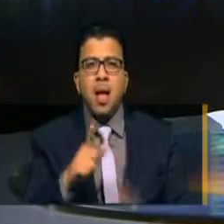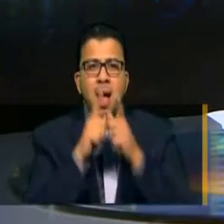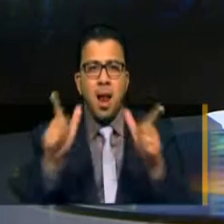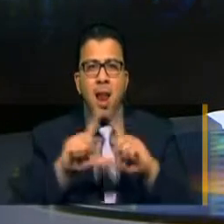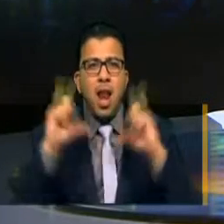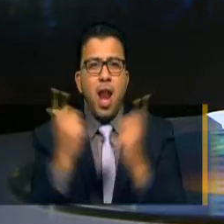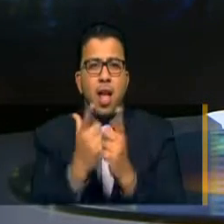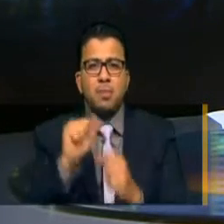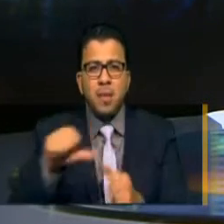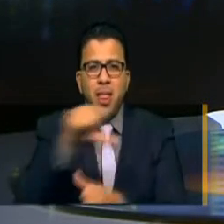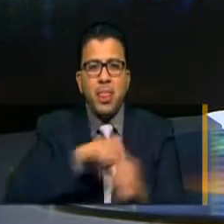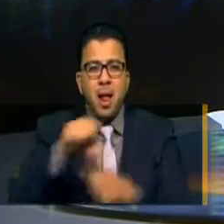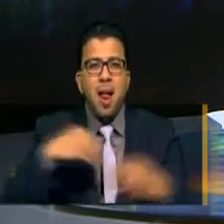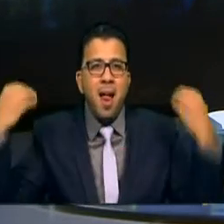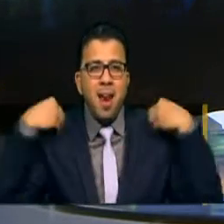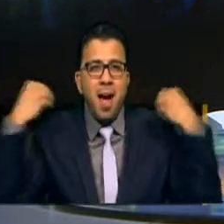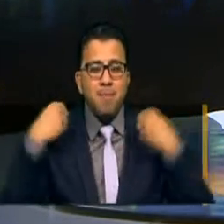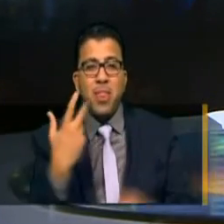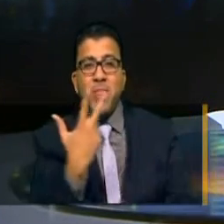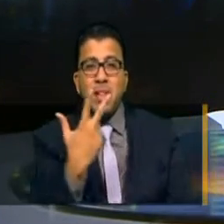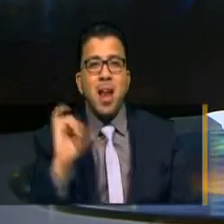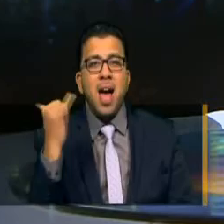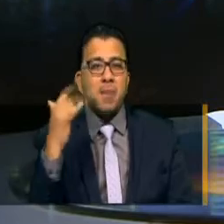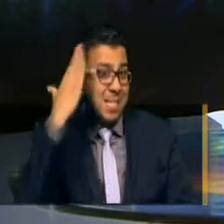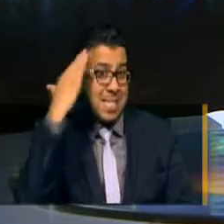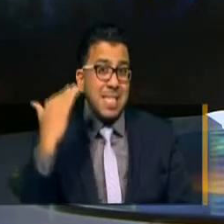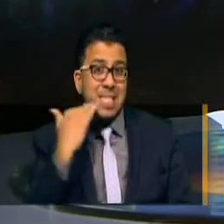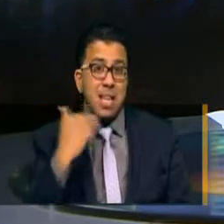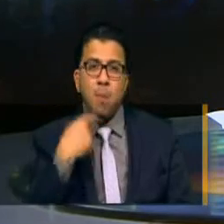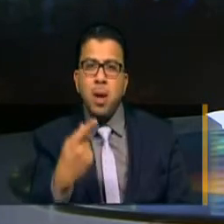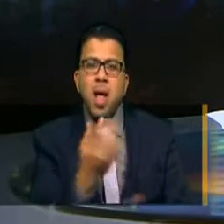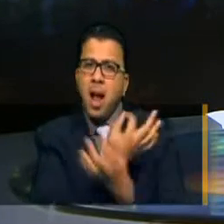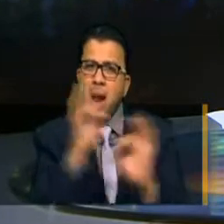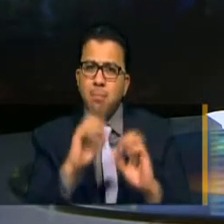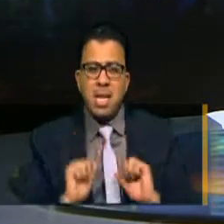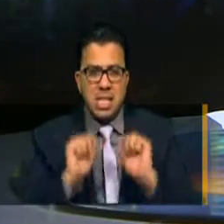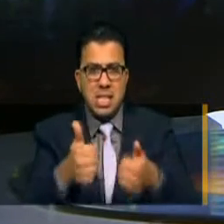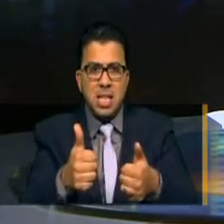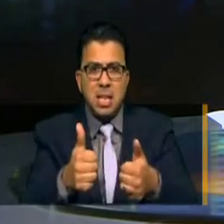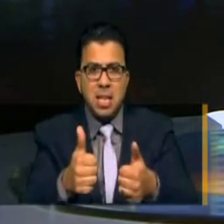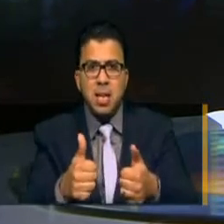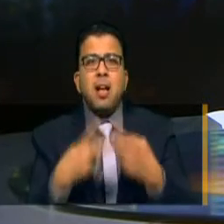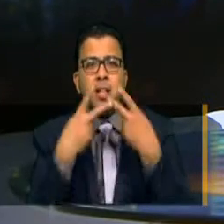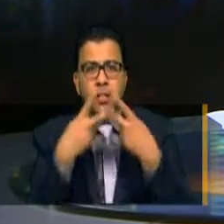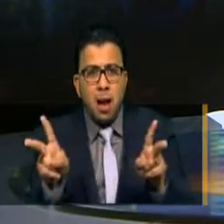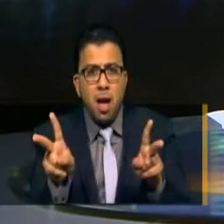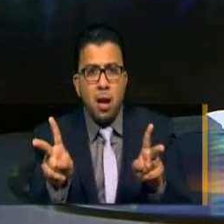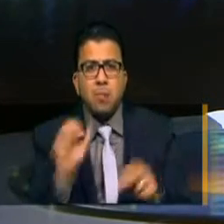أعلنت اللجنة المنظمة لدورة الألعاب الثالثة للأندية العربية للسيدات عن اكتمال كافة